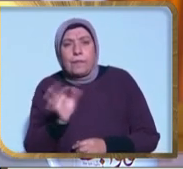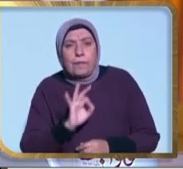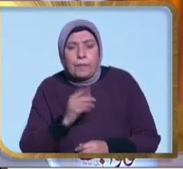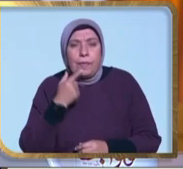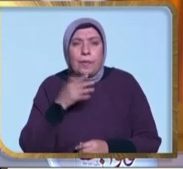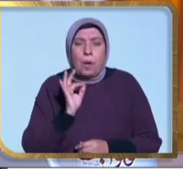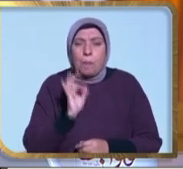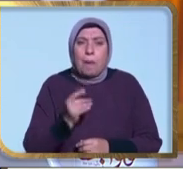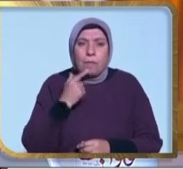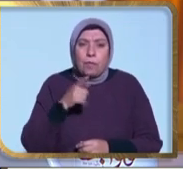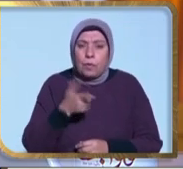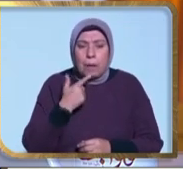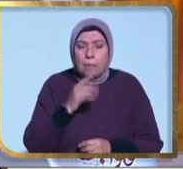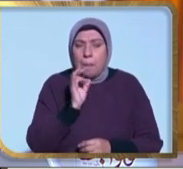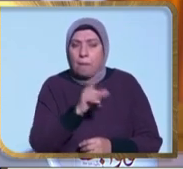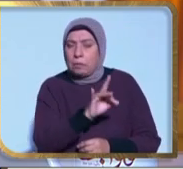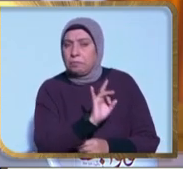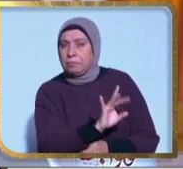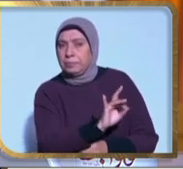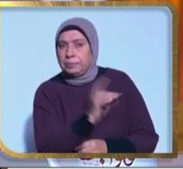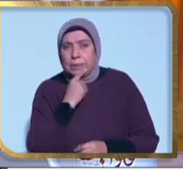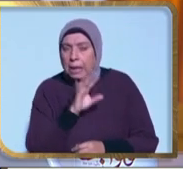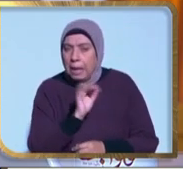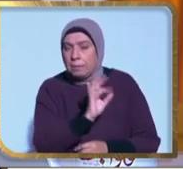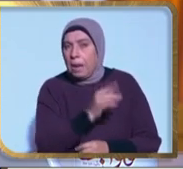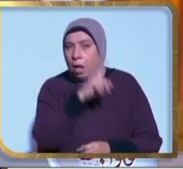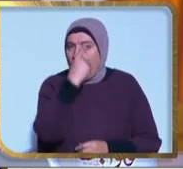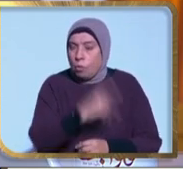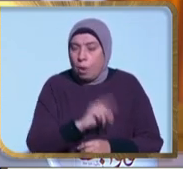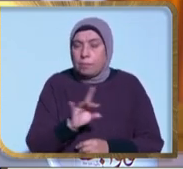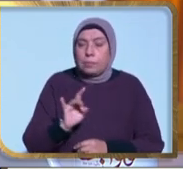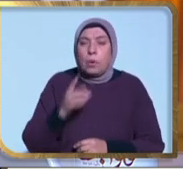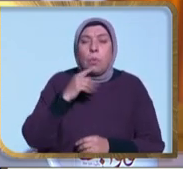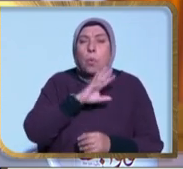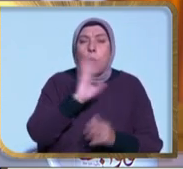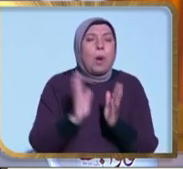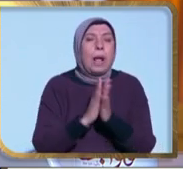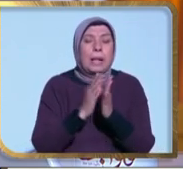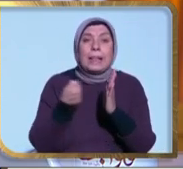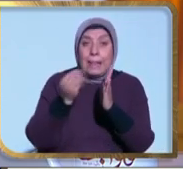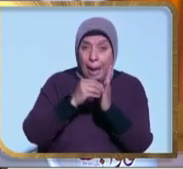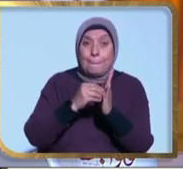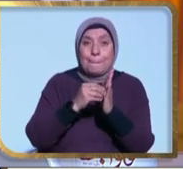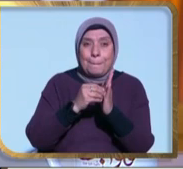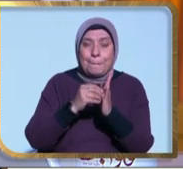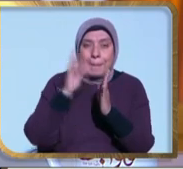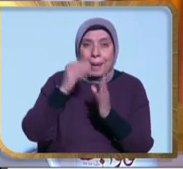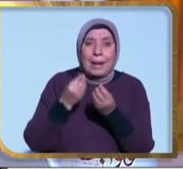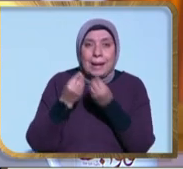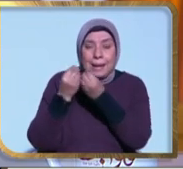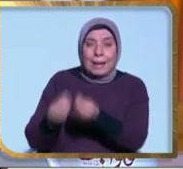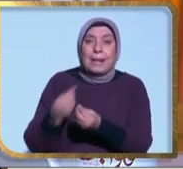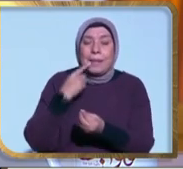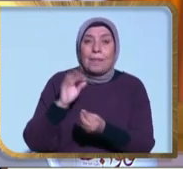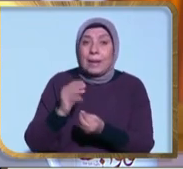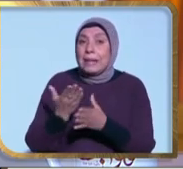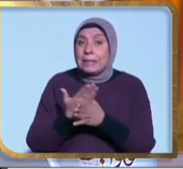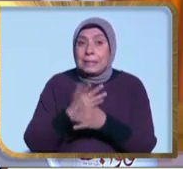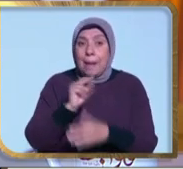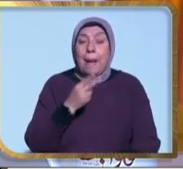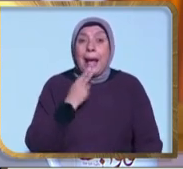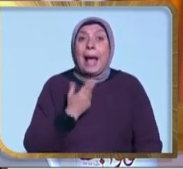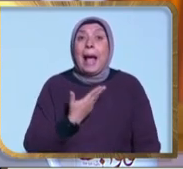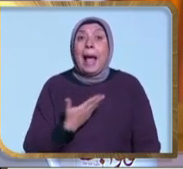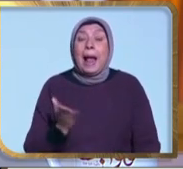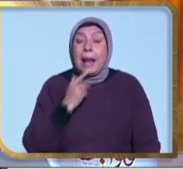يذرون ويتركون يعني الكتاب ده اللي يبين ليهم ايه الحلال في عملوه وايه الحرام